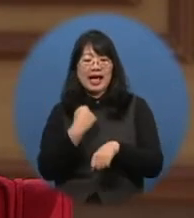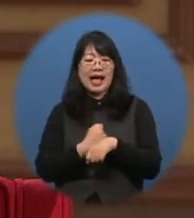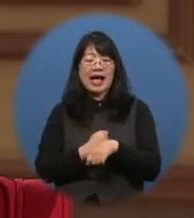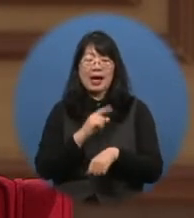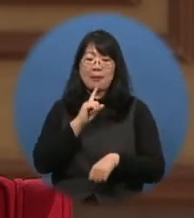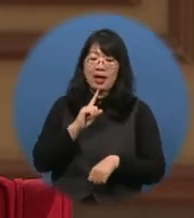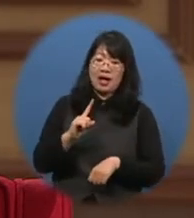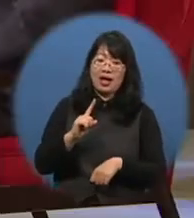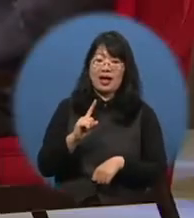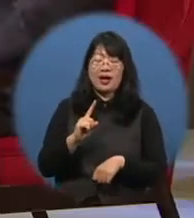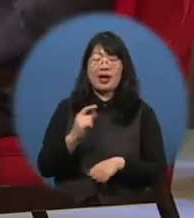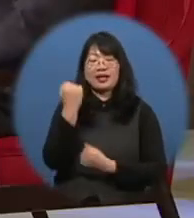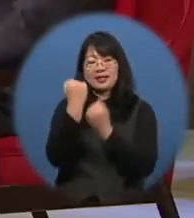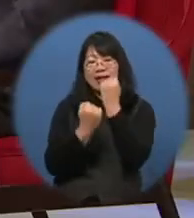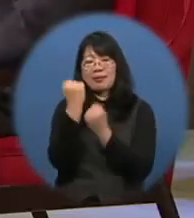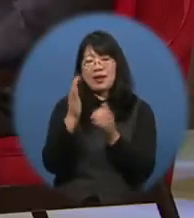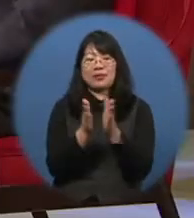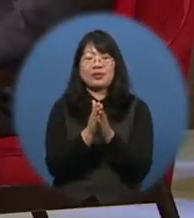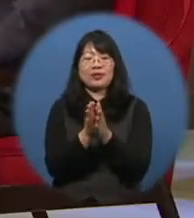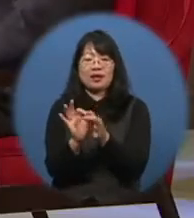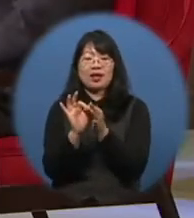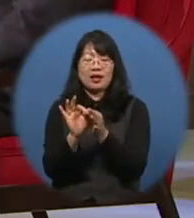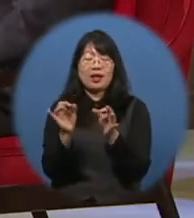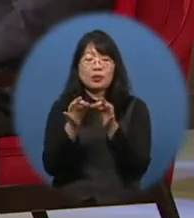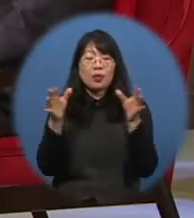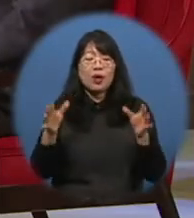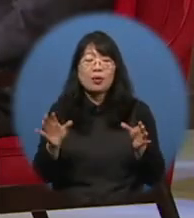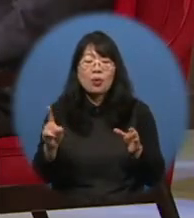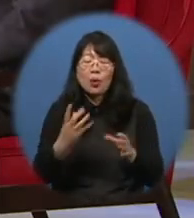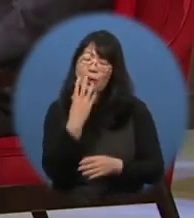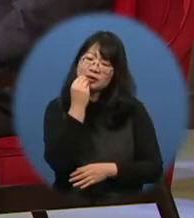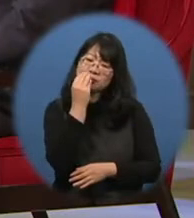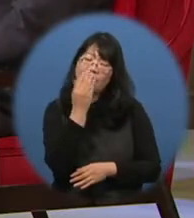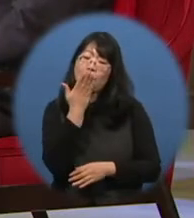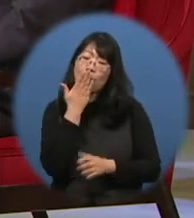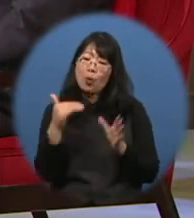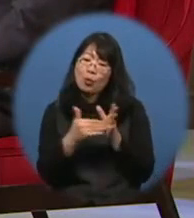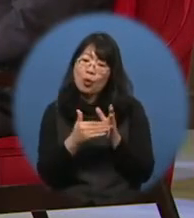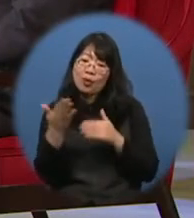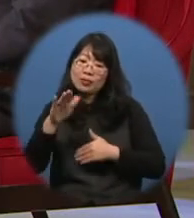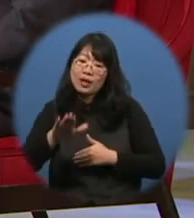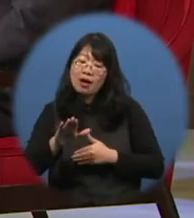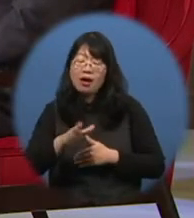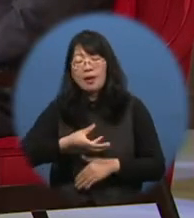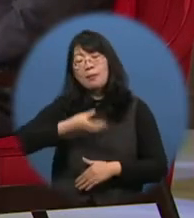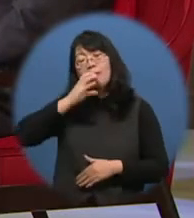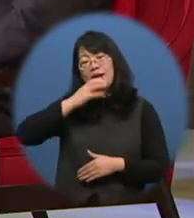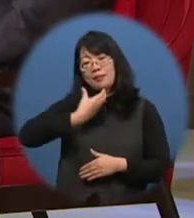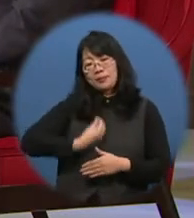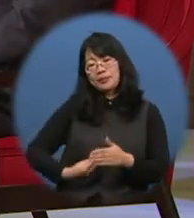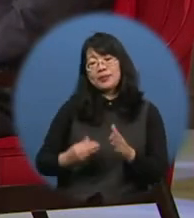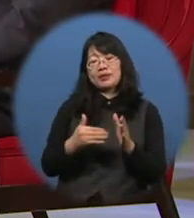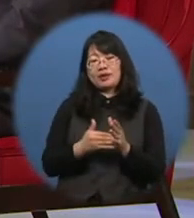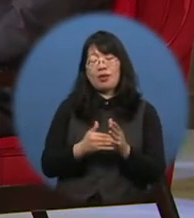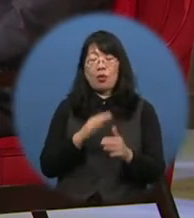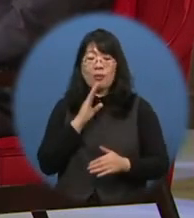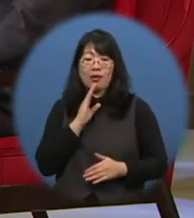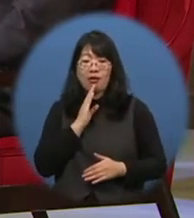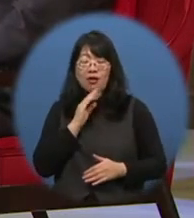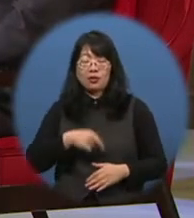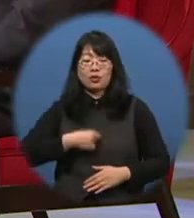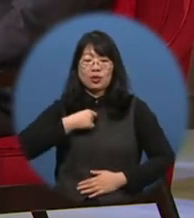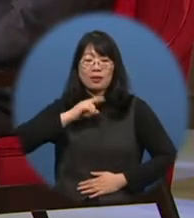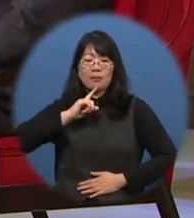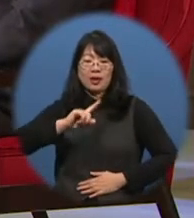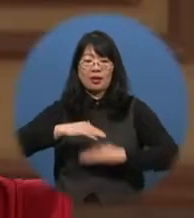오렌지를 그런 이제 캠페인을 통해서 그전에는 오렌지는 이게 씹어 먹는 거였다면 마시는 걸로 네. 근데